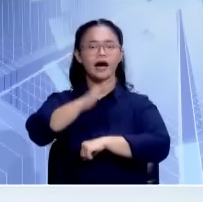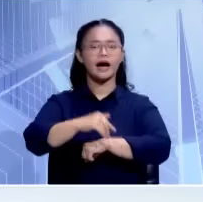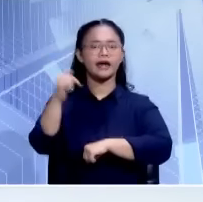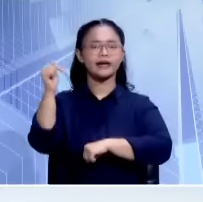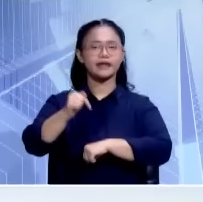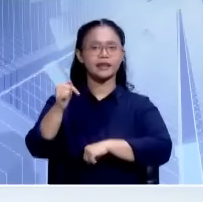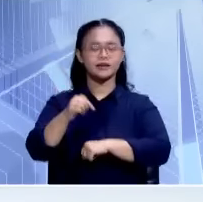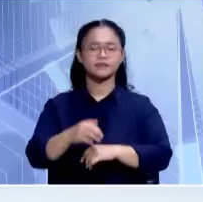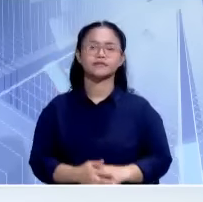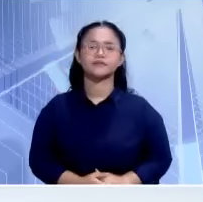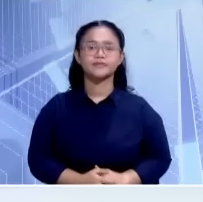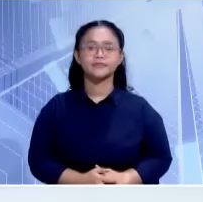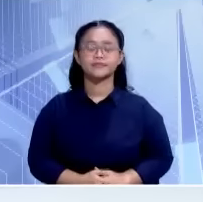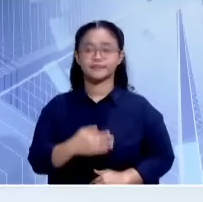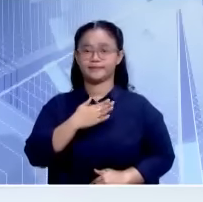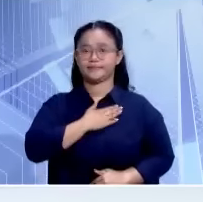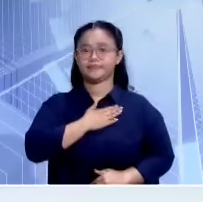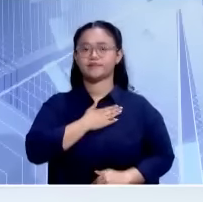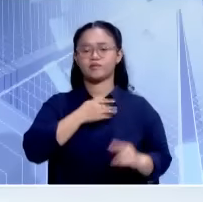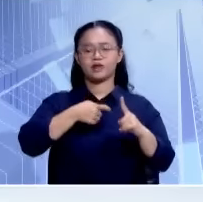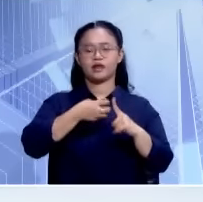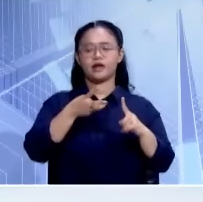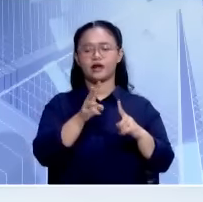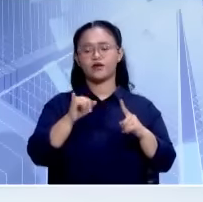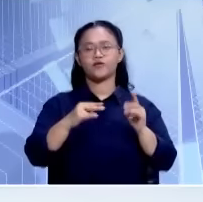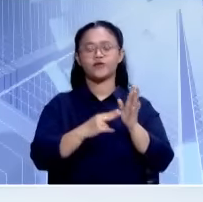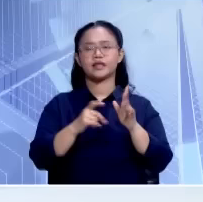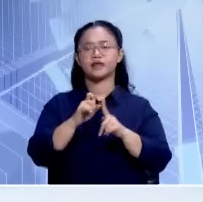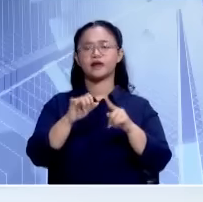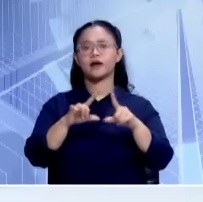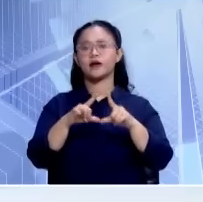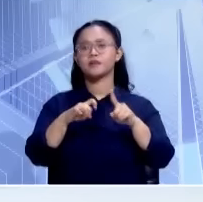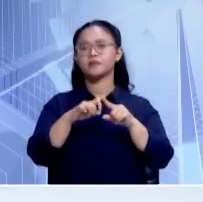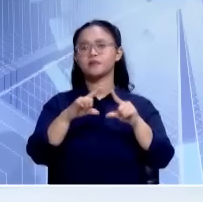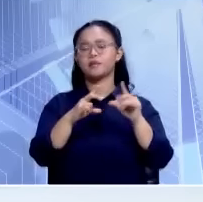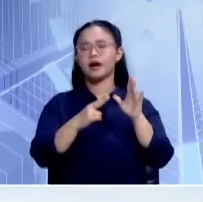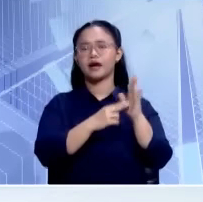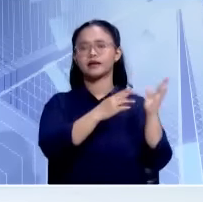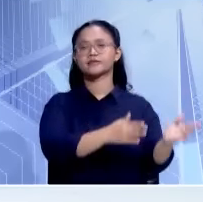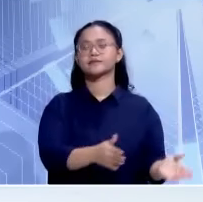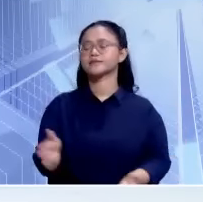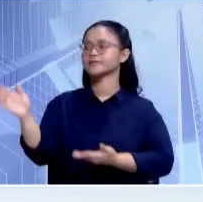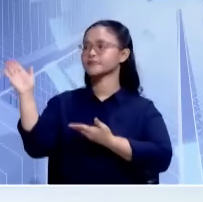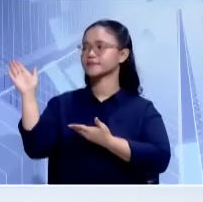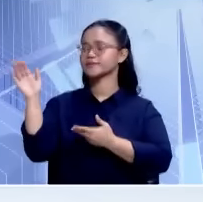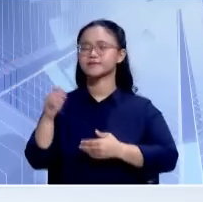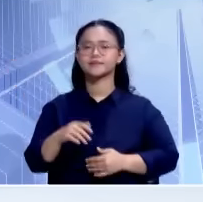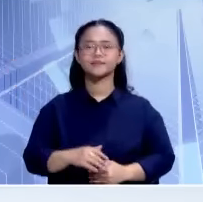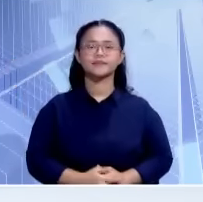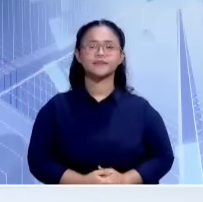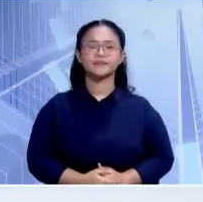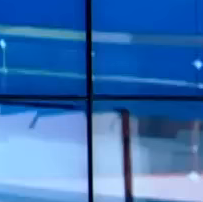iNews Siang hari ini. Bersama saya, Kevin Pakar. Inilah Lintas iNews Siang selengkapnya.